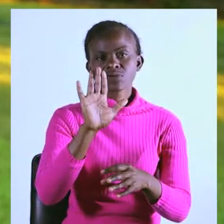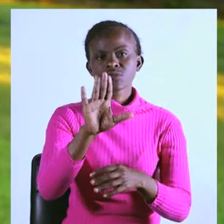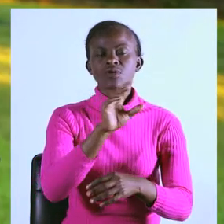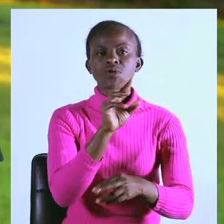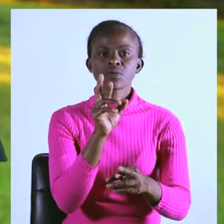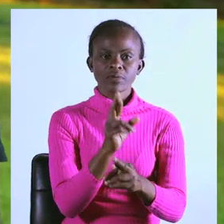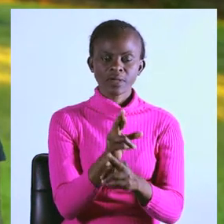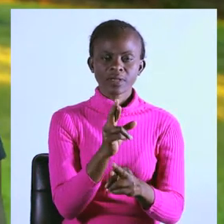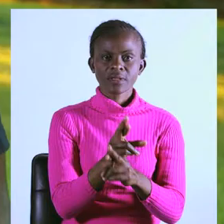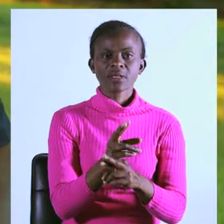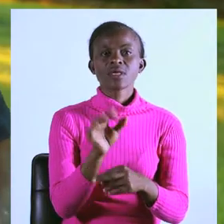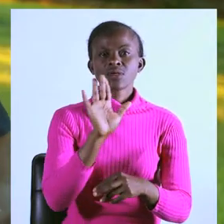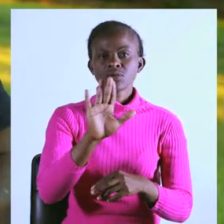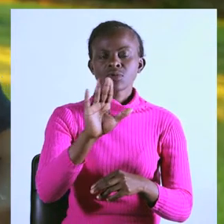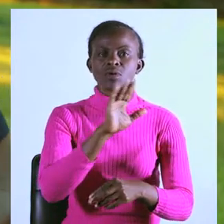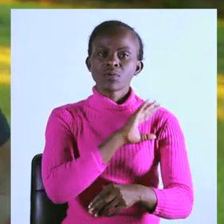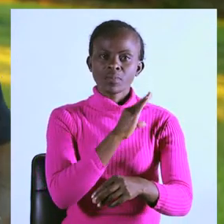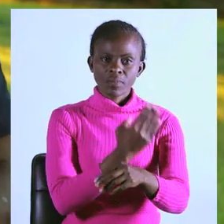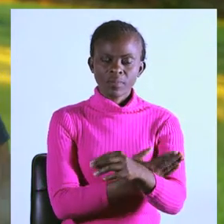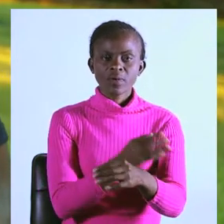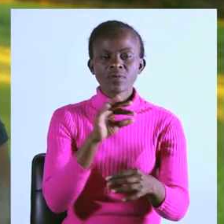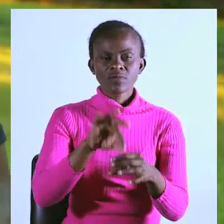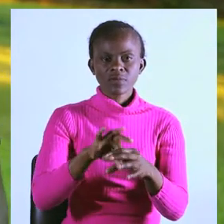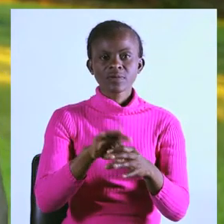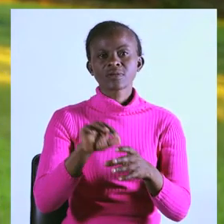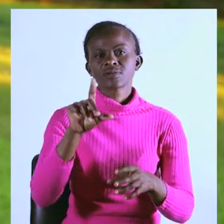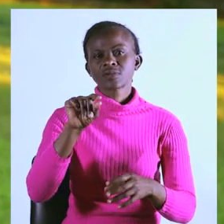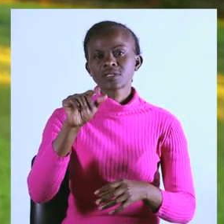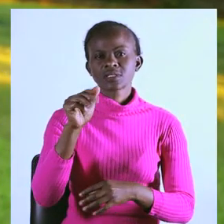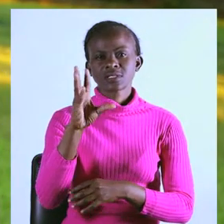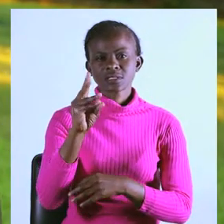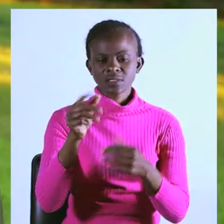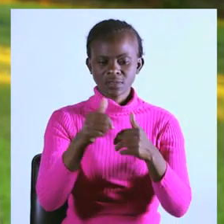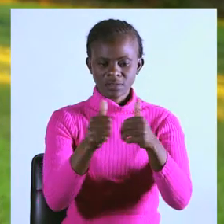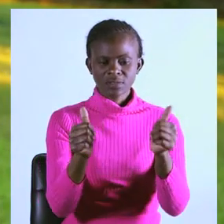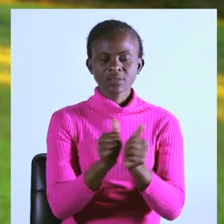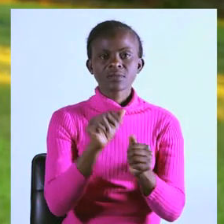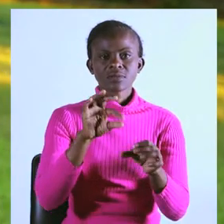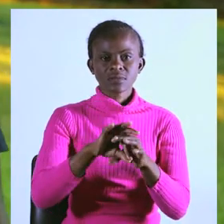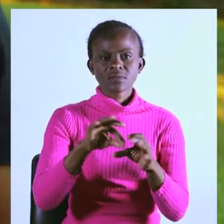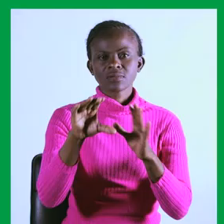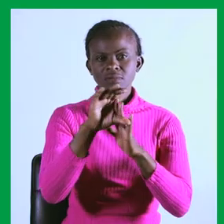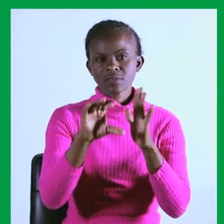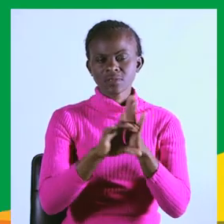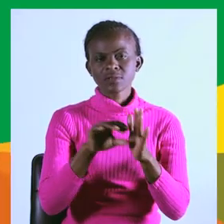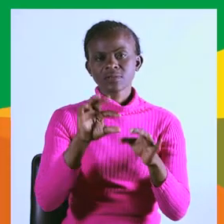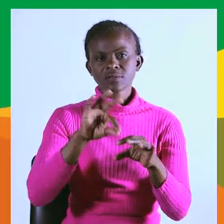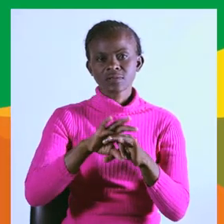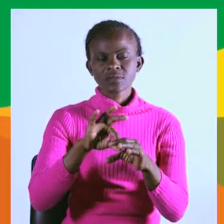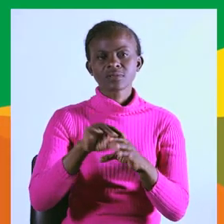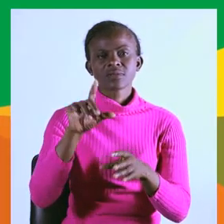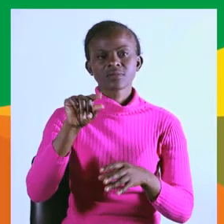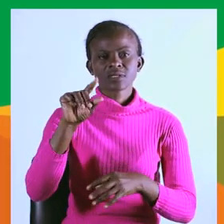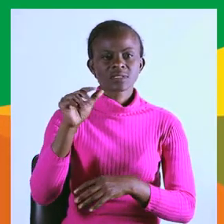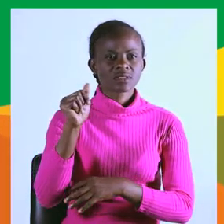Luno, Lukiko Lula Watela kuzashita gi sasari oe liya kuvota Voti yobe di Napoli sasari oe Voti yobe